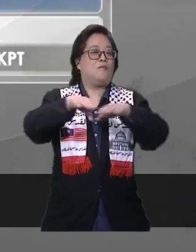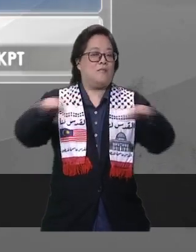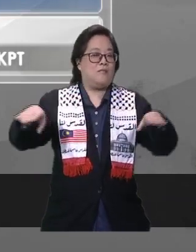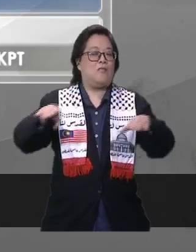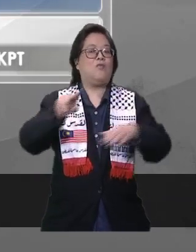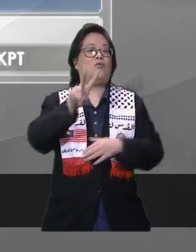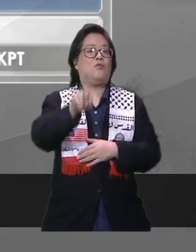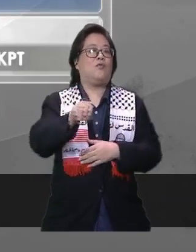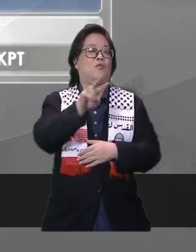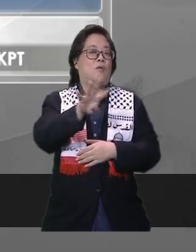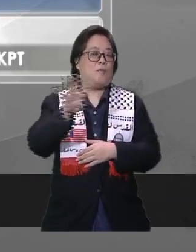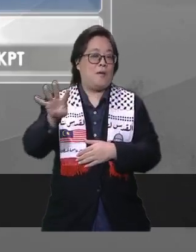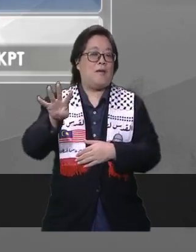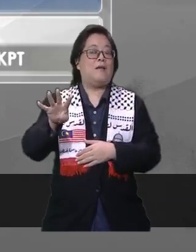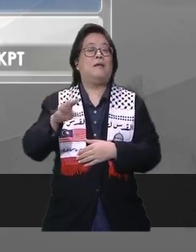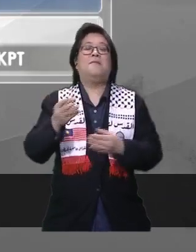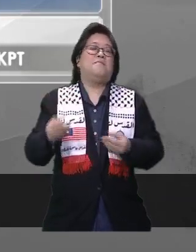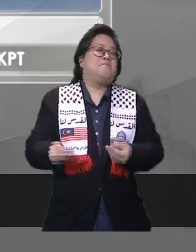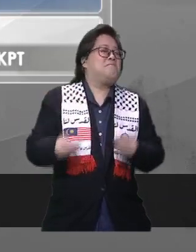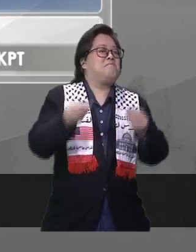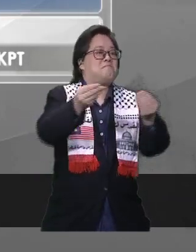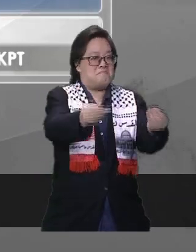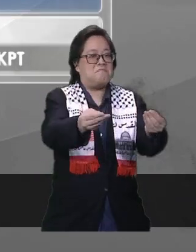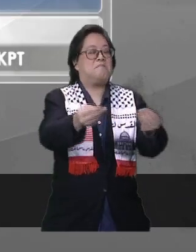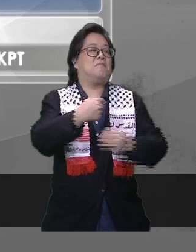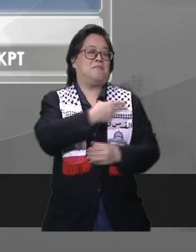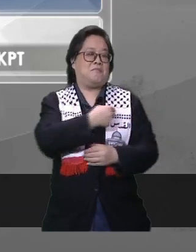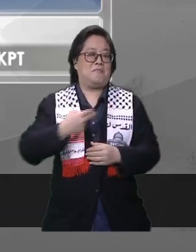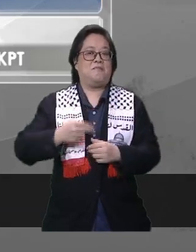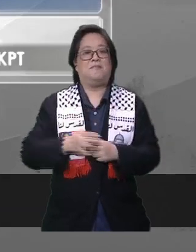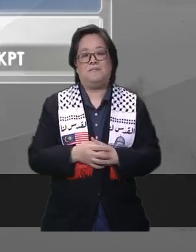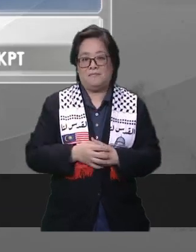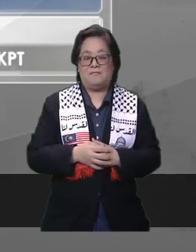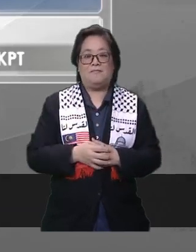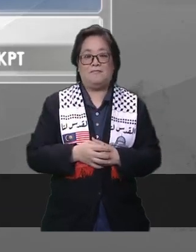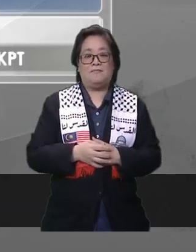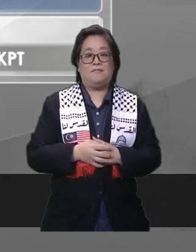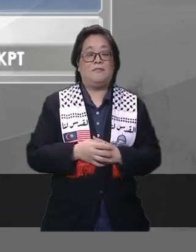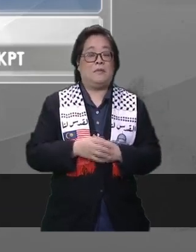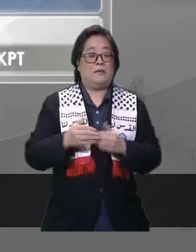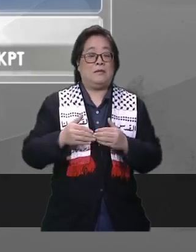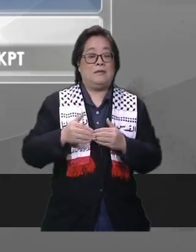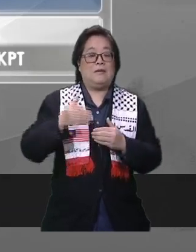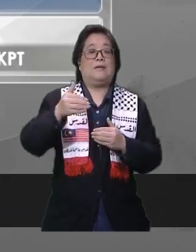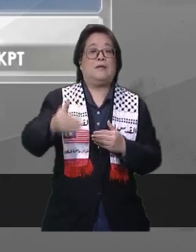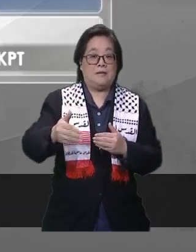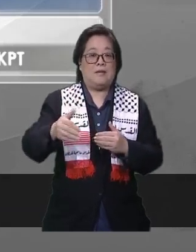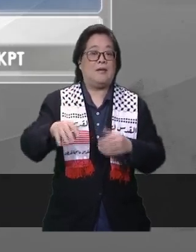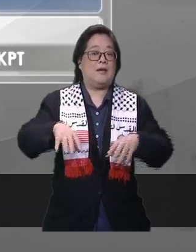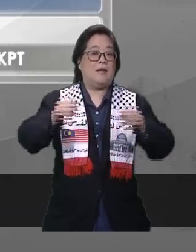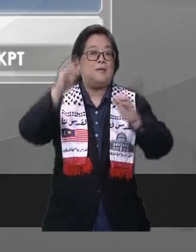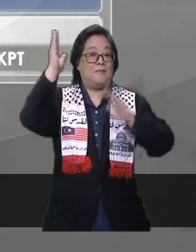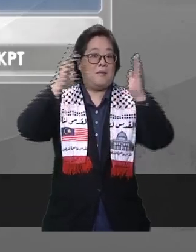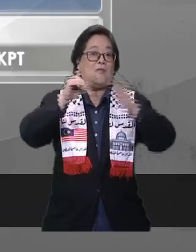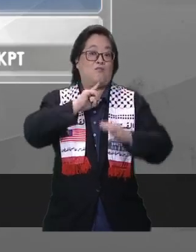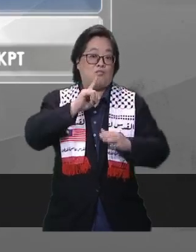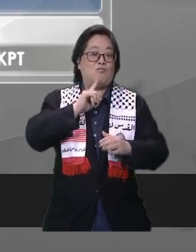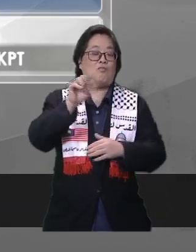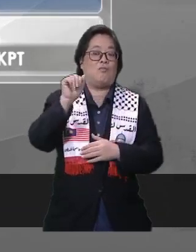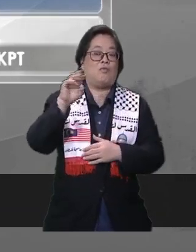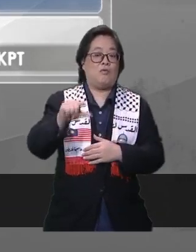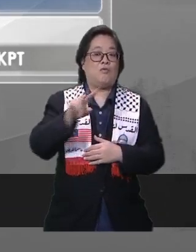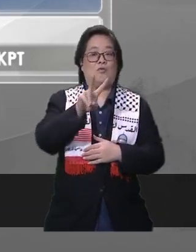edisi 2024 sebelum menyerahkan penganjuran kali ini kepada Indonesia. Untuk edisi seterusnya merupakan hak Malaysia menganjurkan